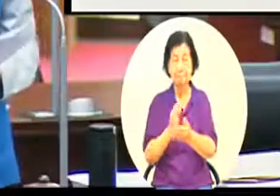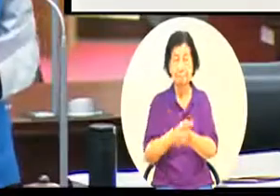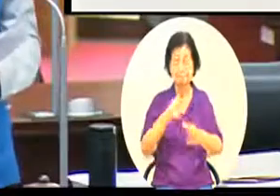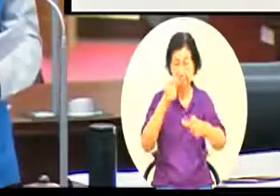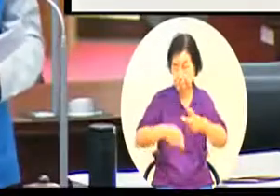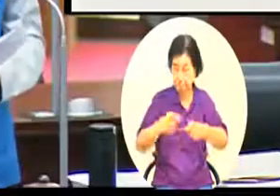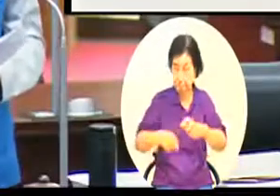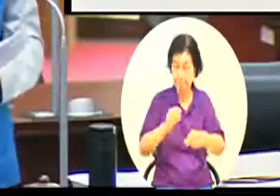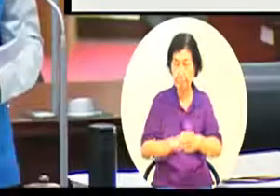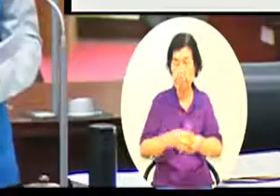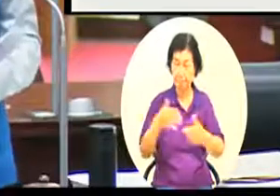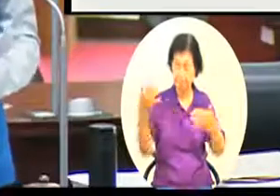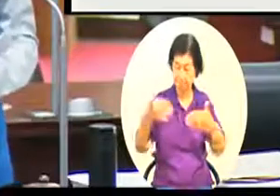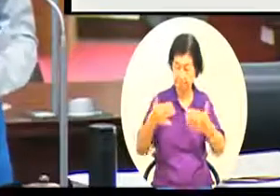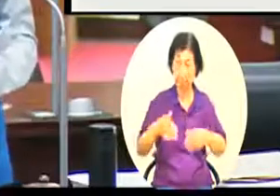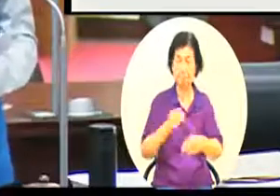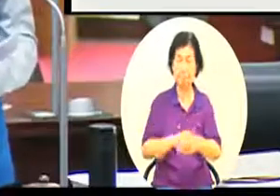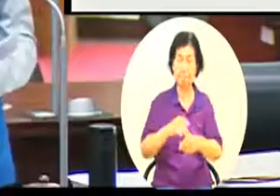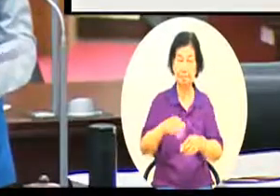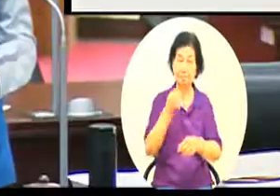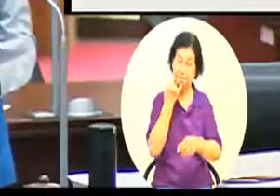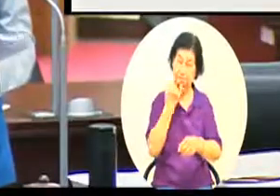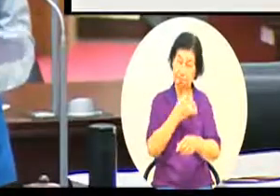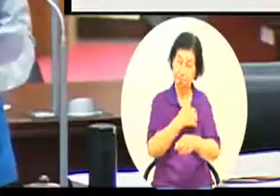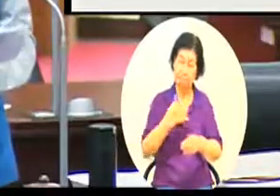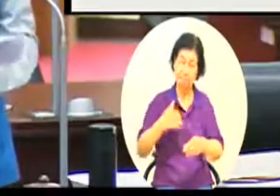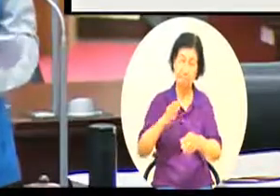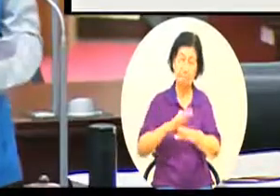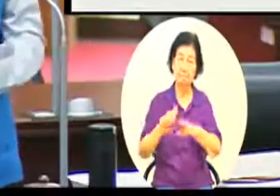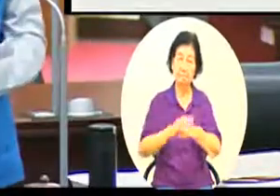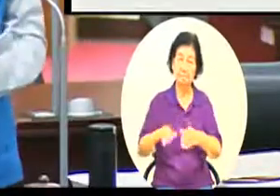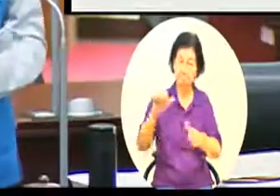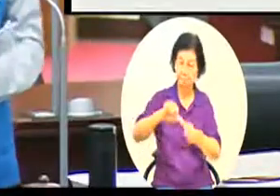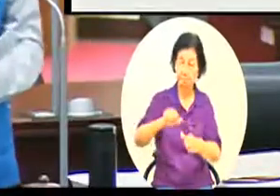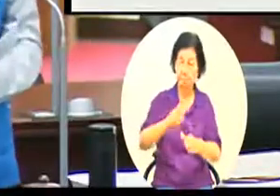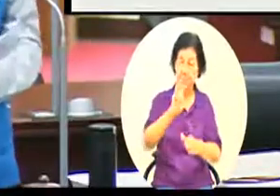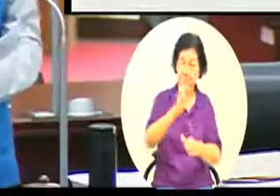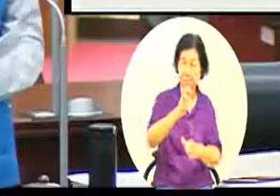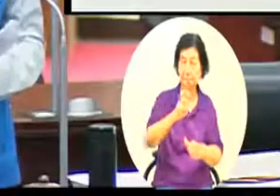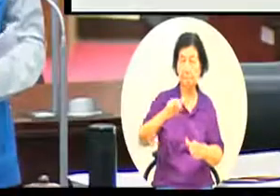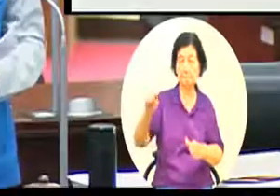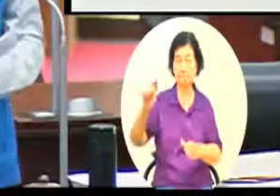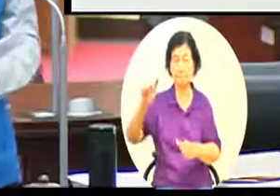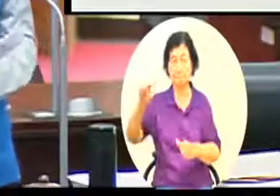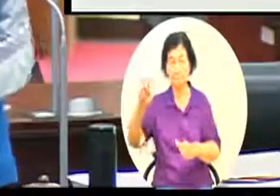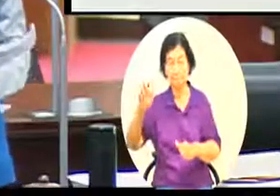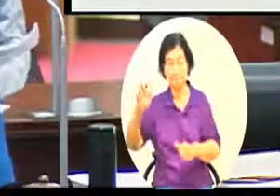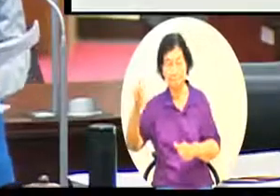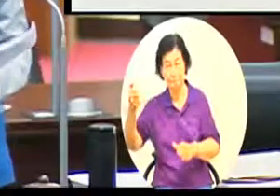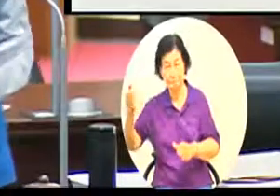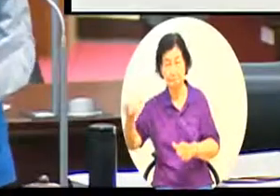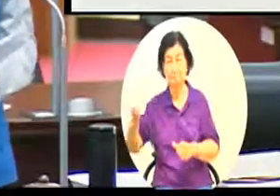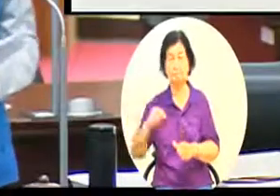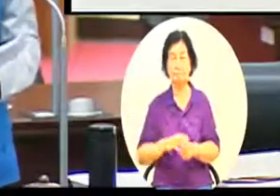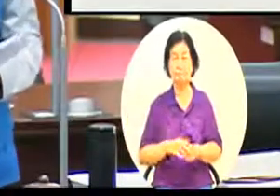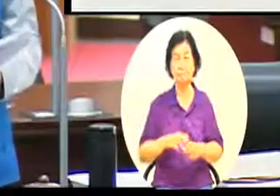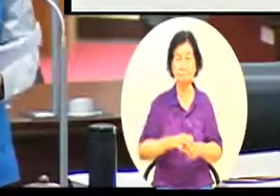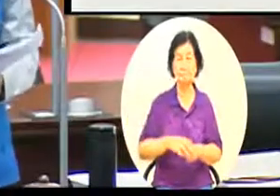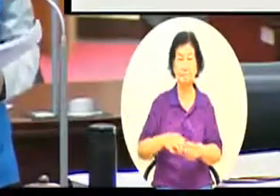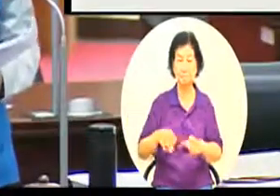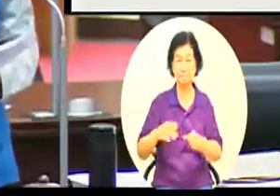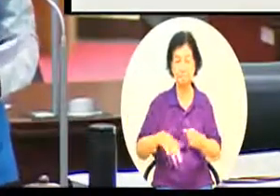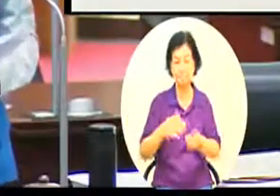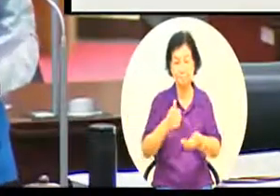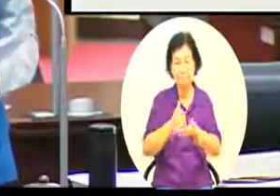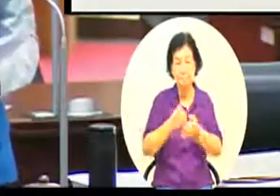能都要接到30万至150万的罚款。本席你家里面请问市长吼，依现行的法令，